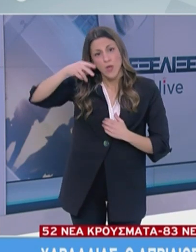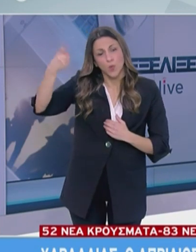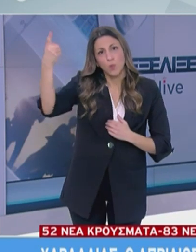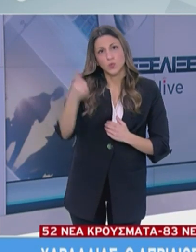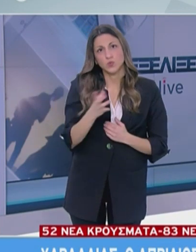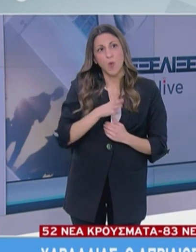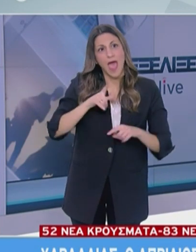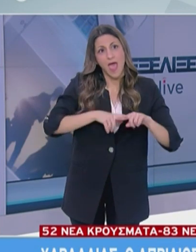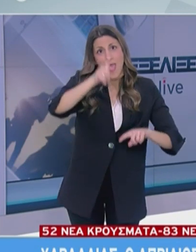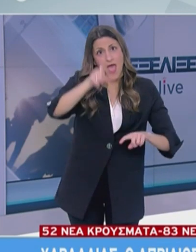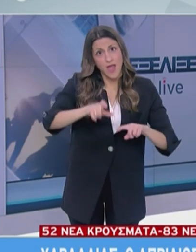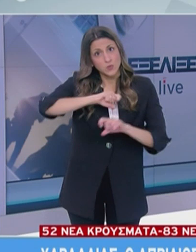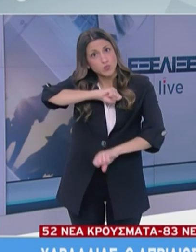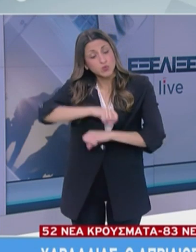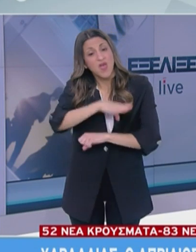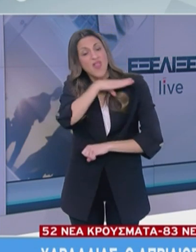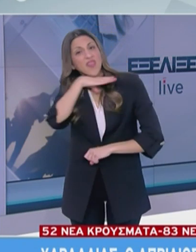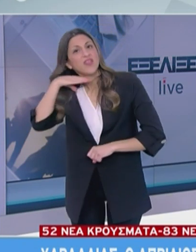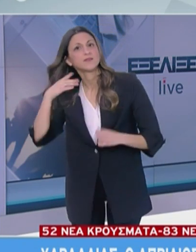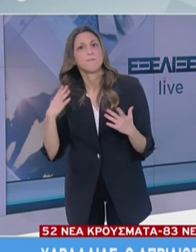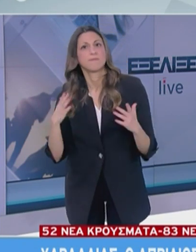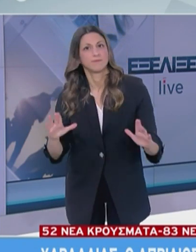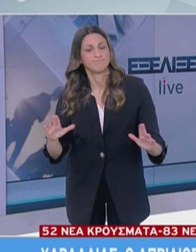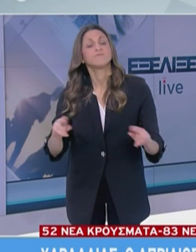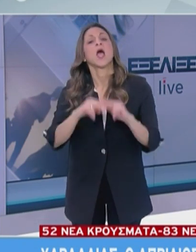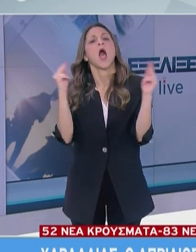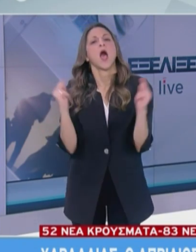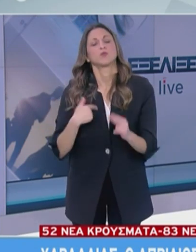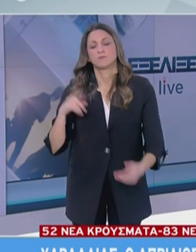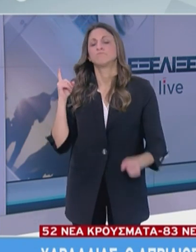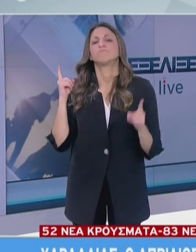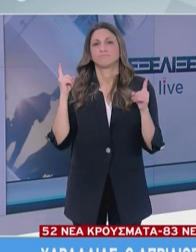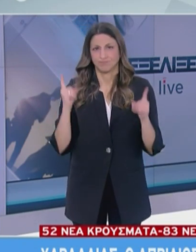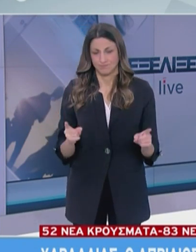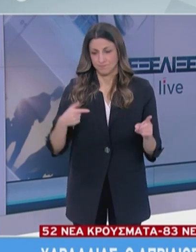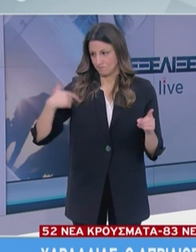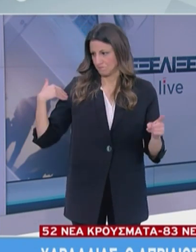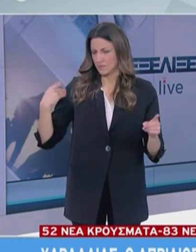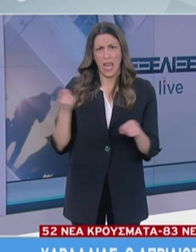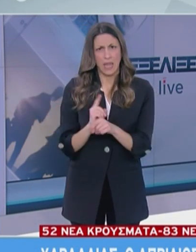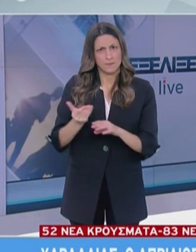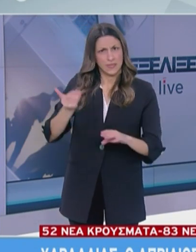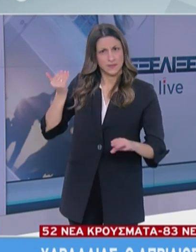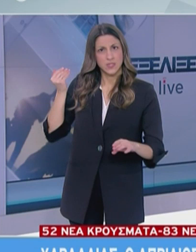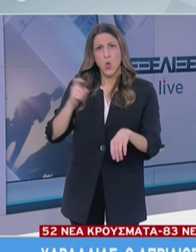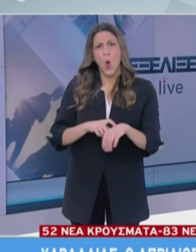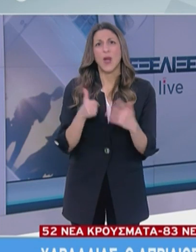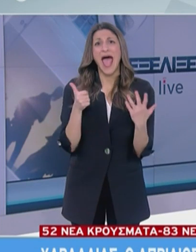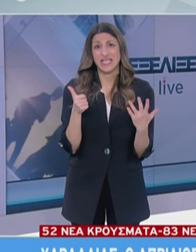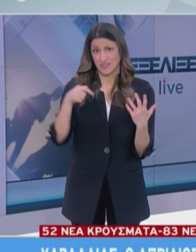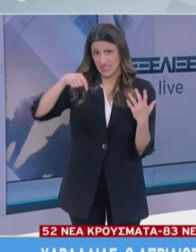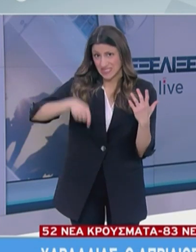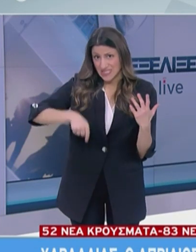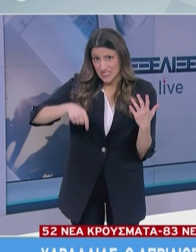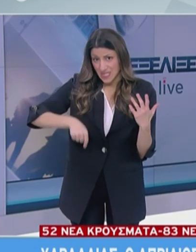πλειοψηφία των Ελλήνων πολιτών. Ως εκ τούτου, θα ήθελα να σας ενημερώσω ότι εδώ και λίγα λεπτά, από τις 6 σήμερα το